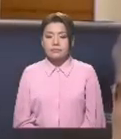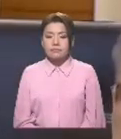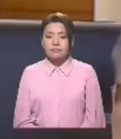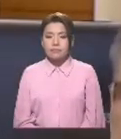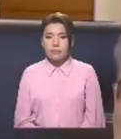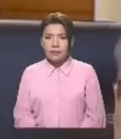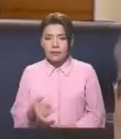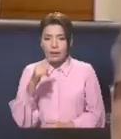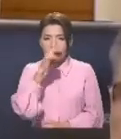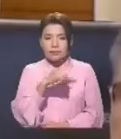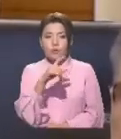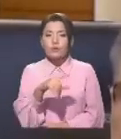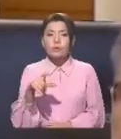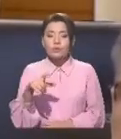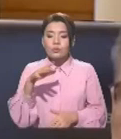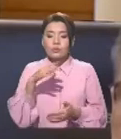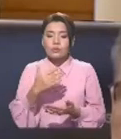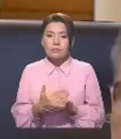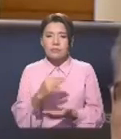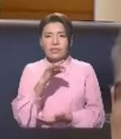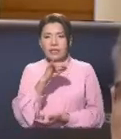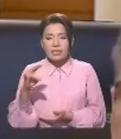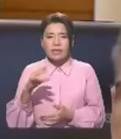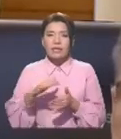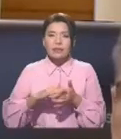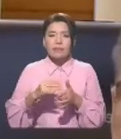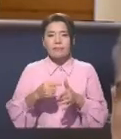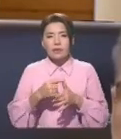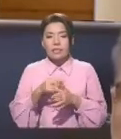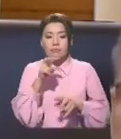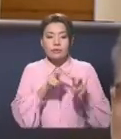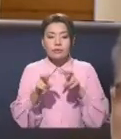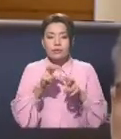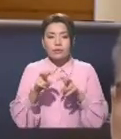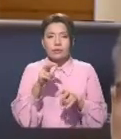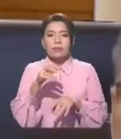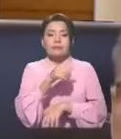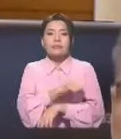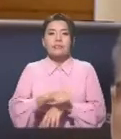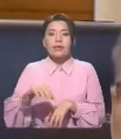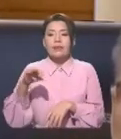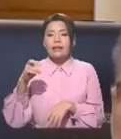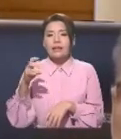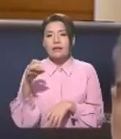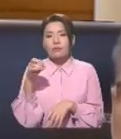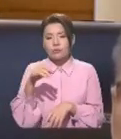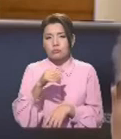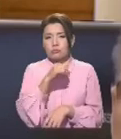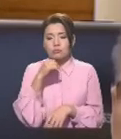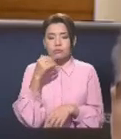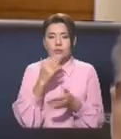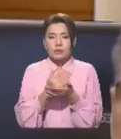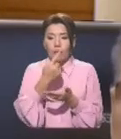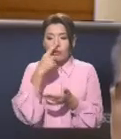Бұл жолы қазақстандықтардың тұрғылықты жері ЖСН аты жөні туралы деректерді іздеу қызметтері шетелдік телеграм ботта қолжетімді болып отыр. Телефон нөмірі